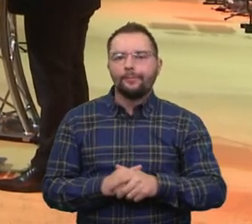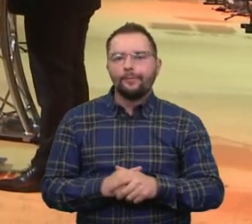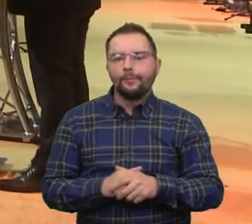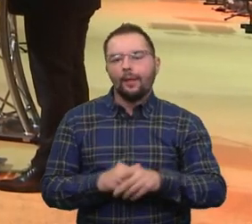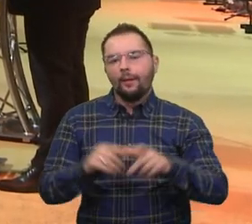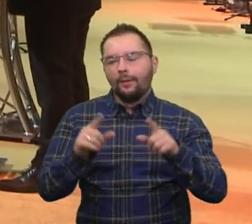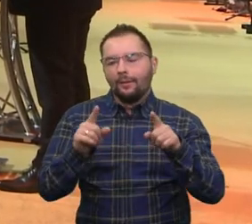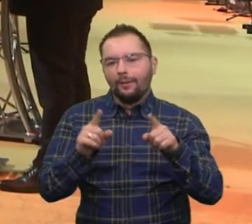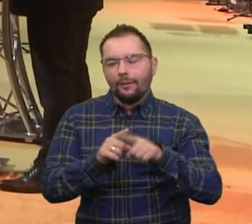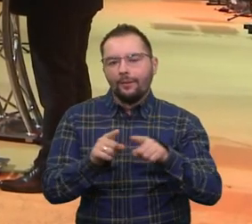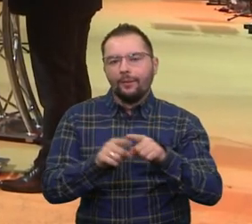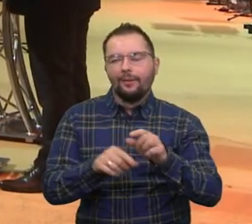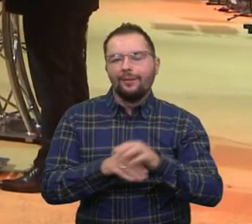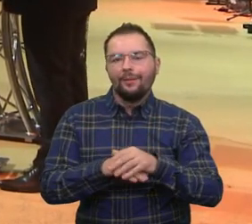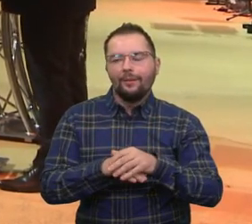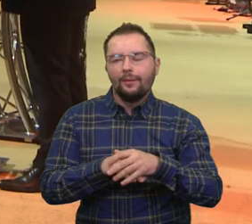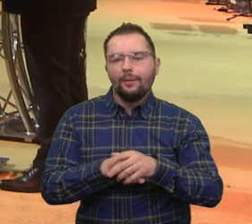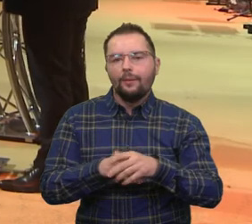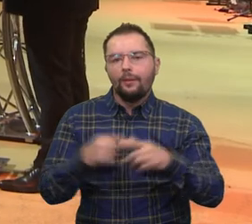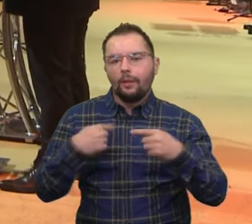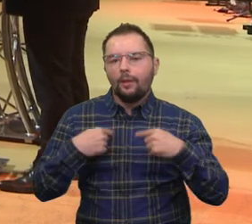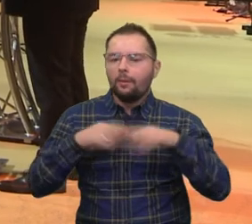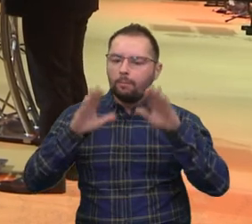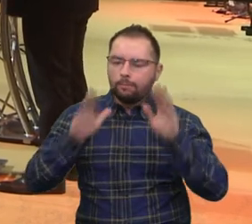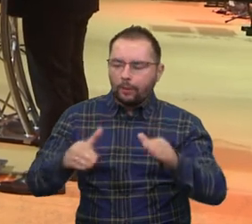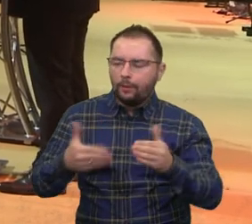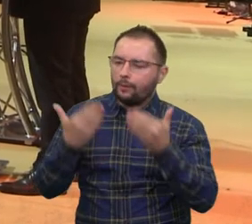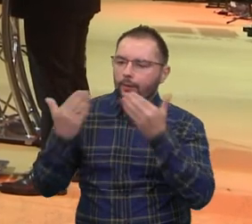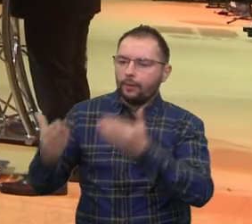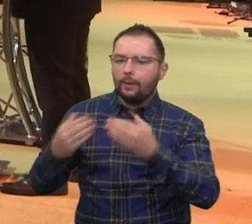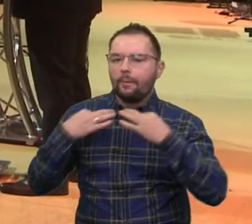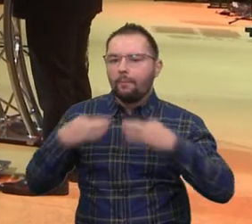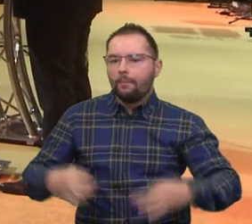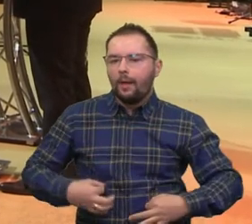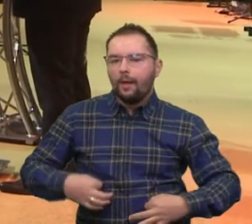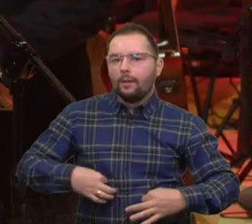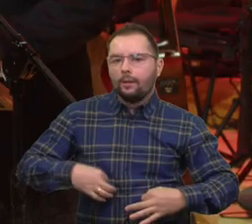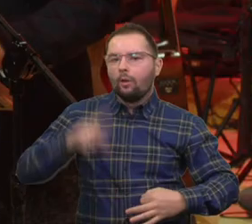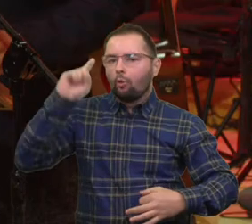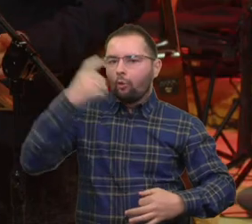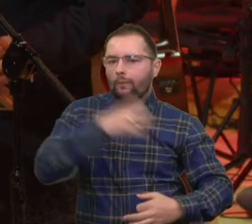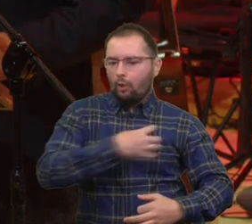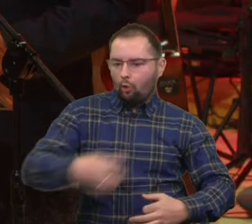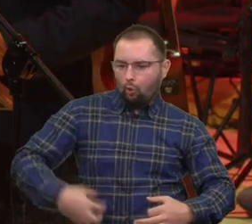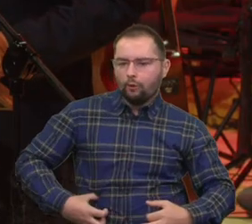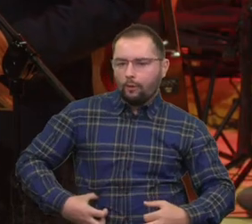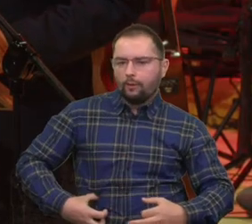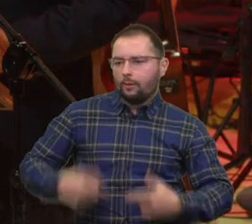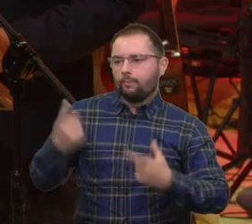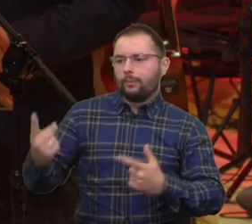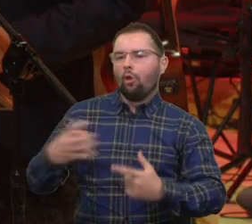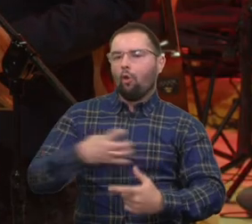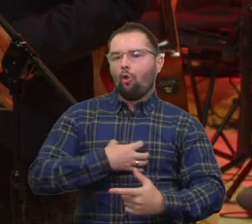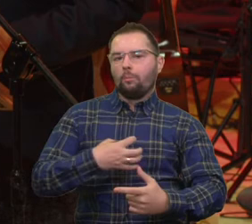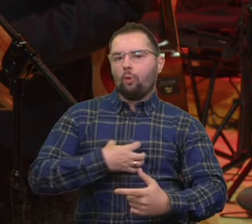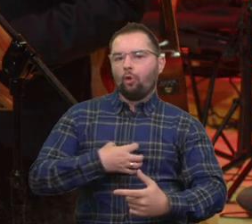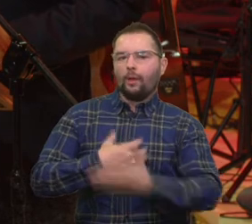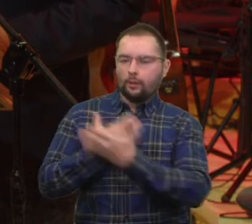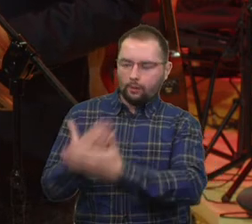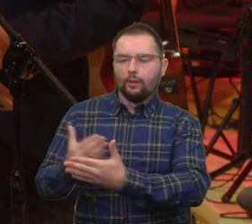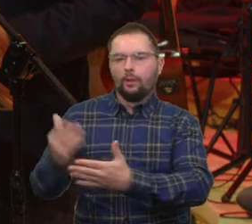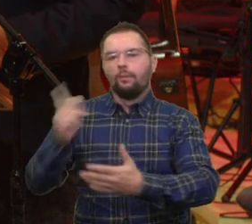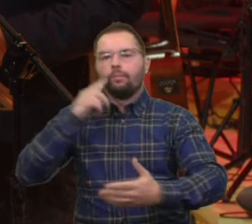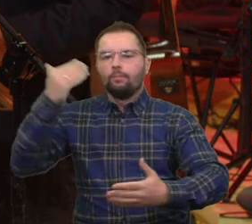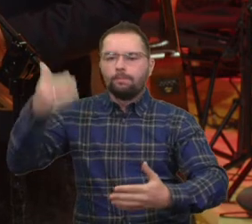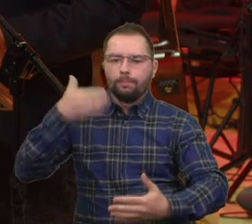Szanowni zebrani, pozwólcie zatem, że poproszę o zabranie głosu naszego dzisiejszego gospodarza, pana marszałka województwa śląskiego Jakuba